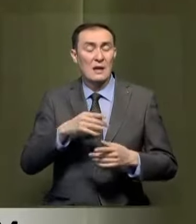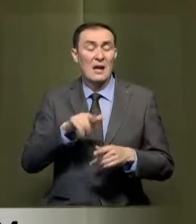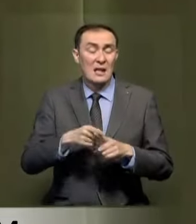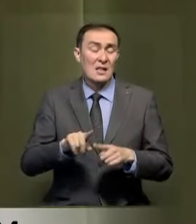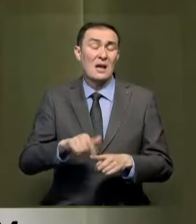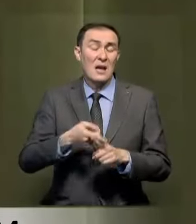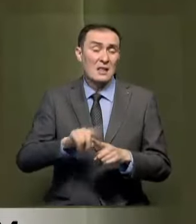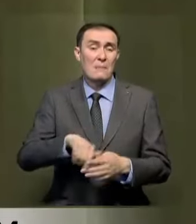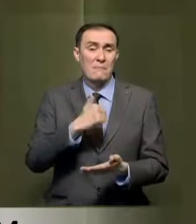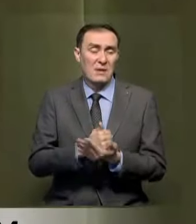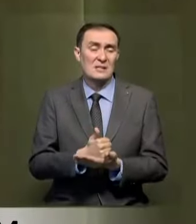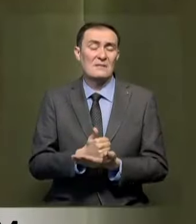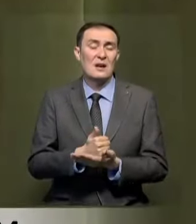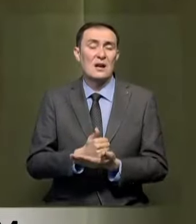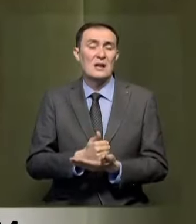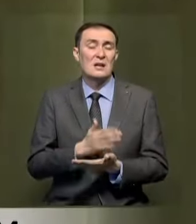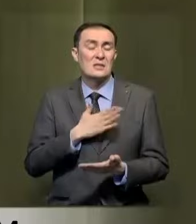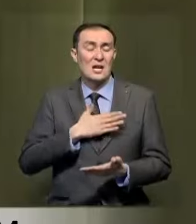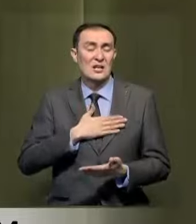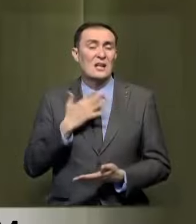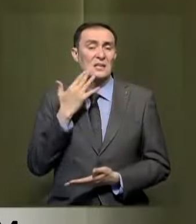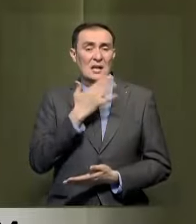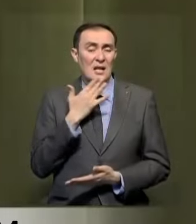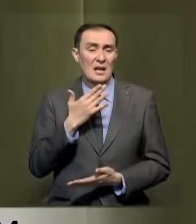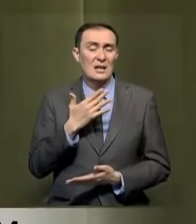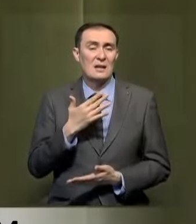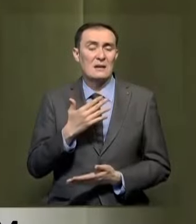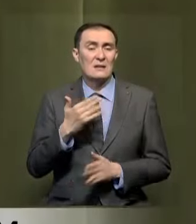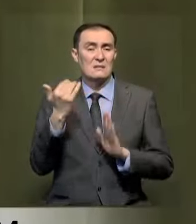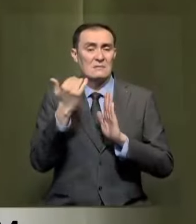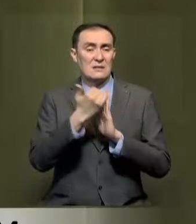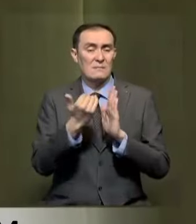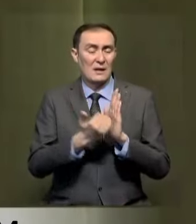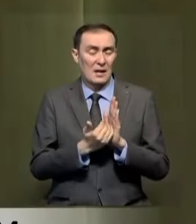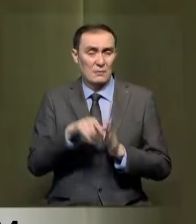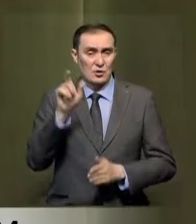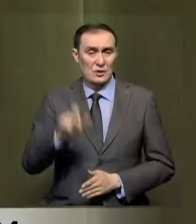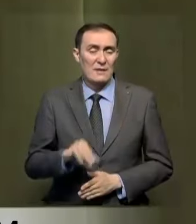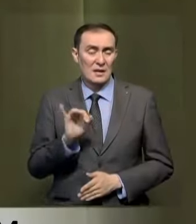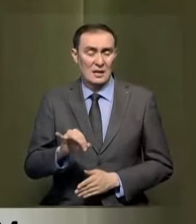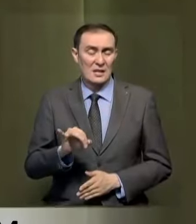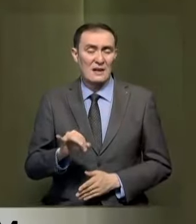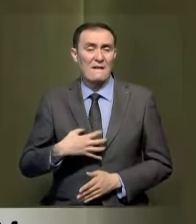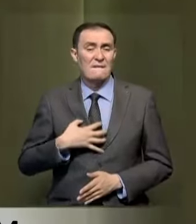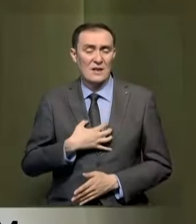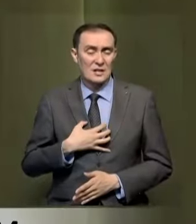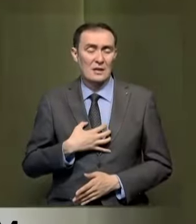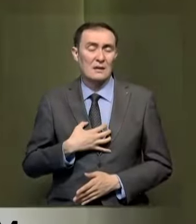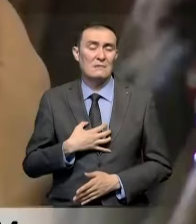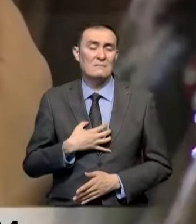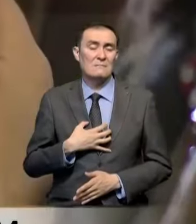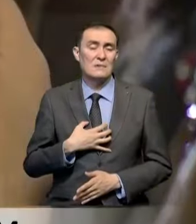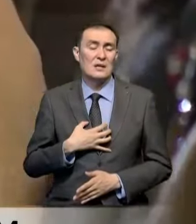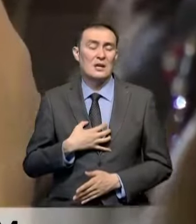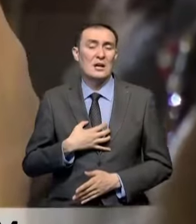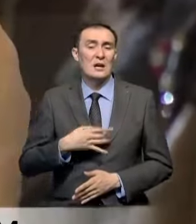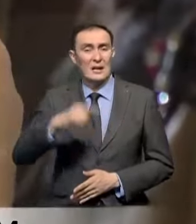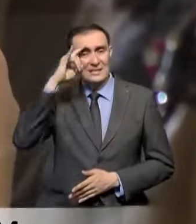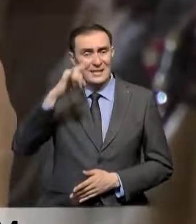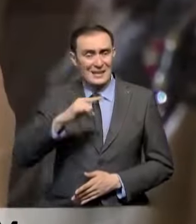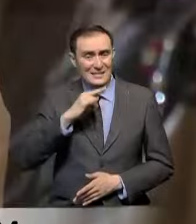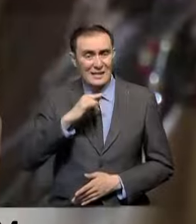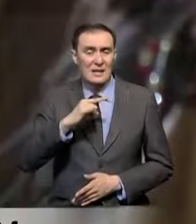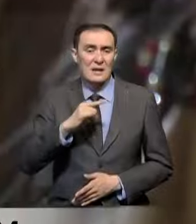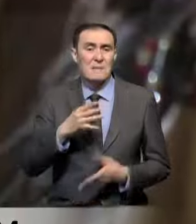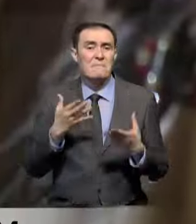базовыми составляющими нашей национальной идентичности и ключевыми элементами так называемой казахской